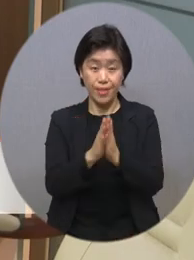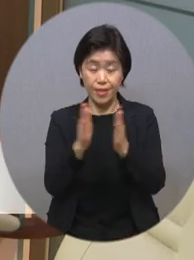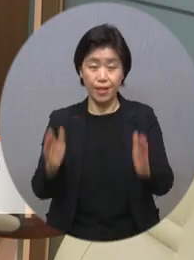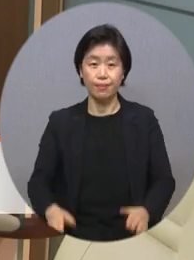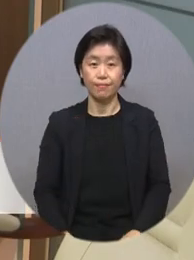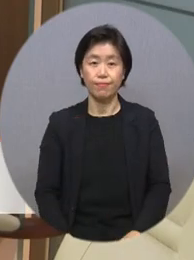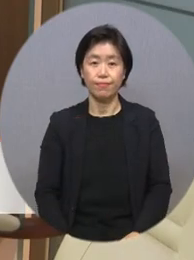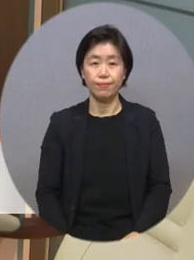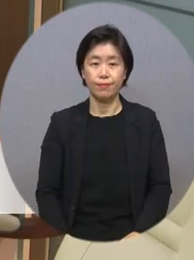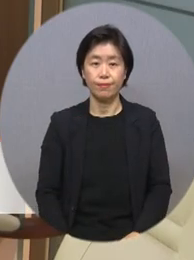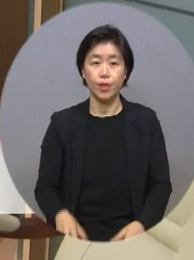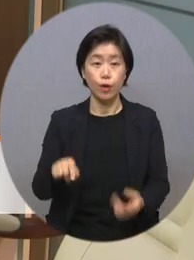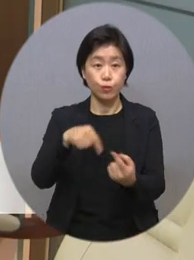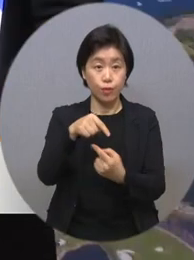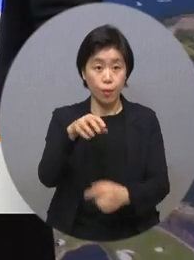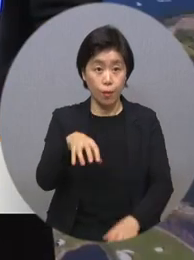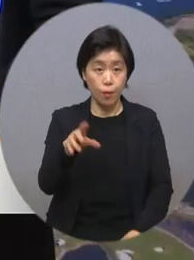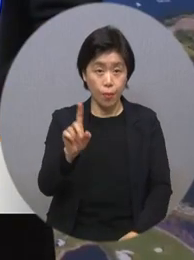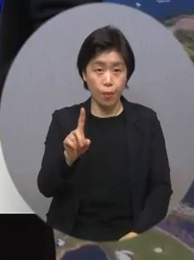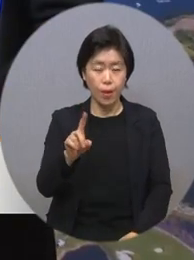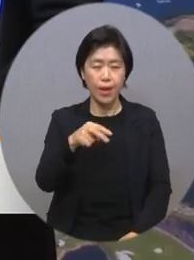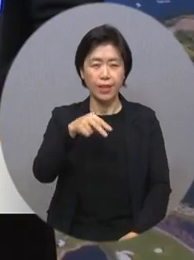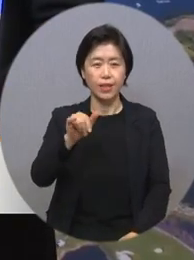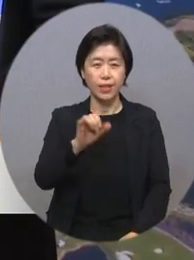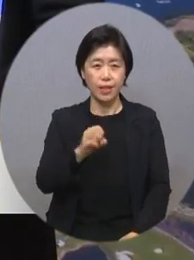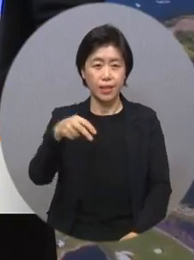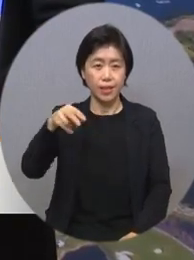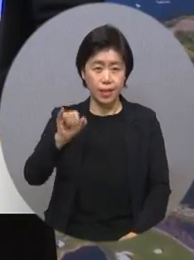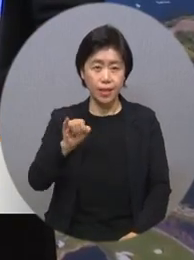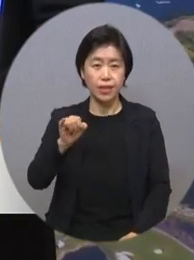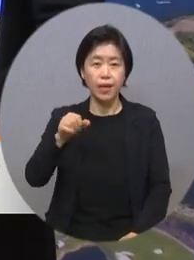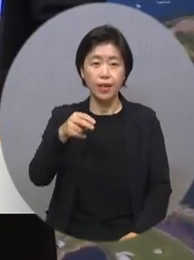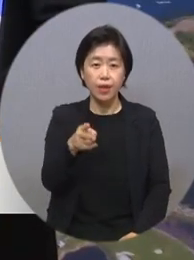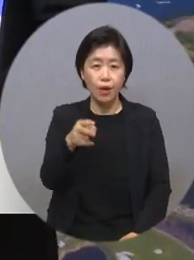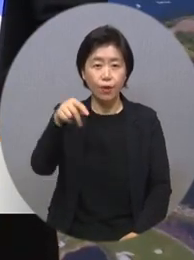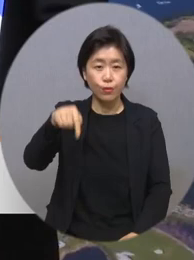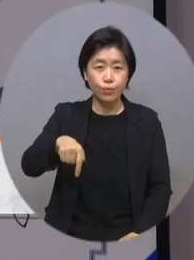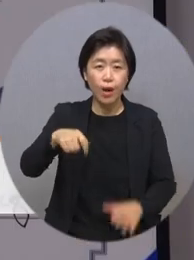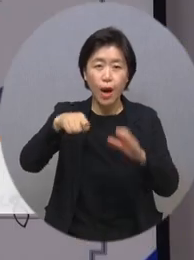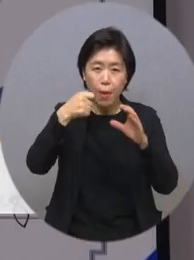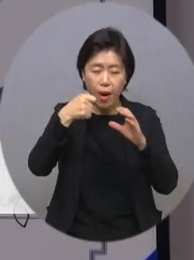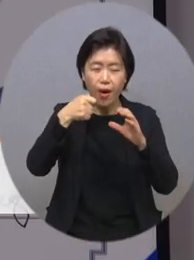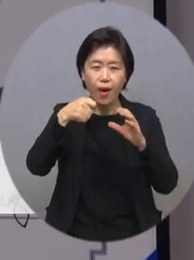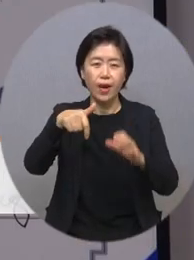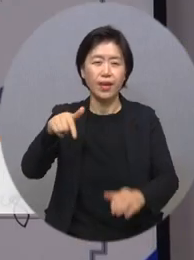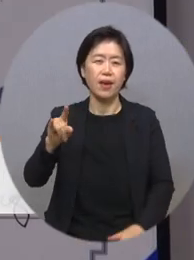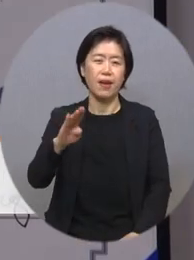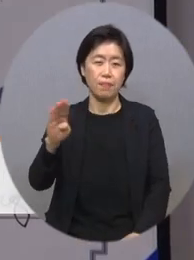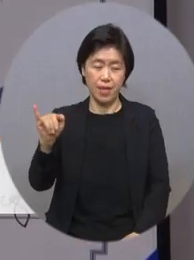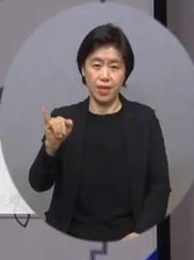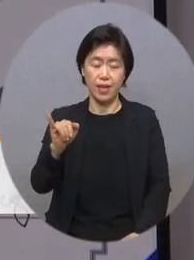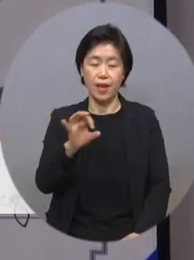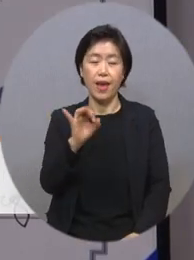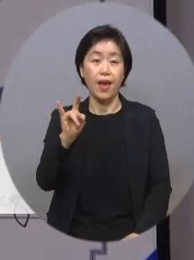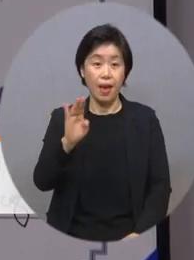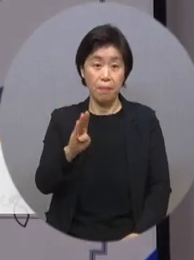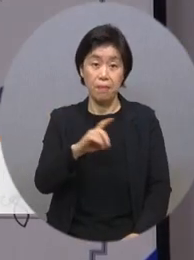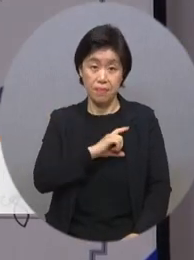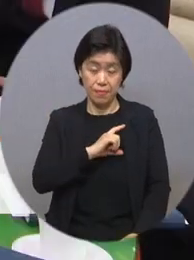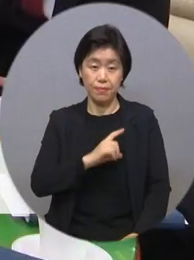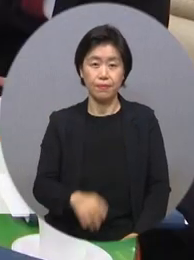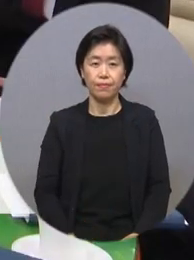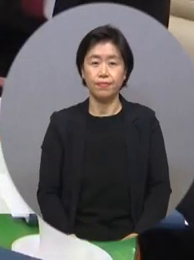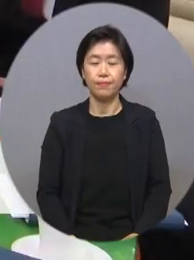여수시가 운영 중인 공공배달앱이 싱싱 여수 먹개비로 새롭게 시작했습니다. 여수시와 새로운 운영사인